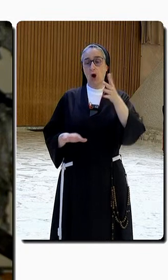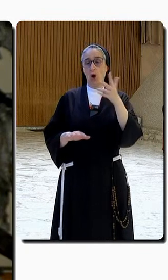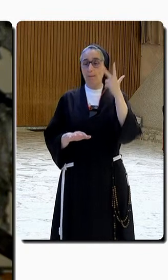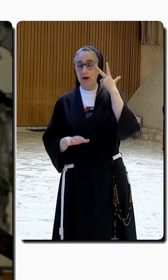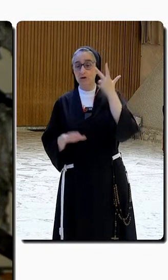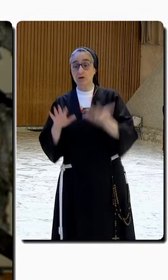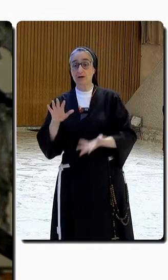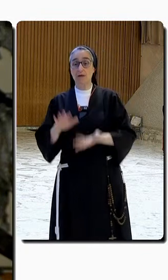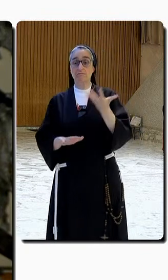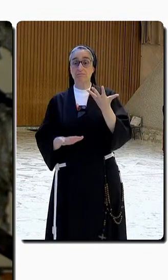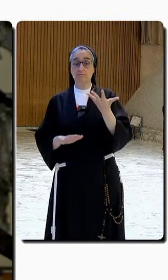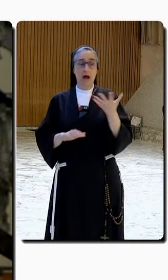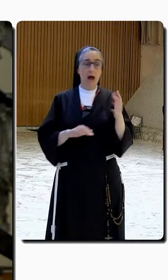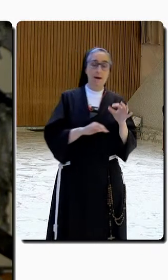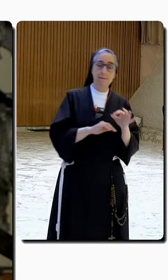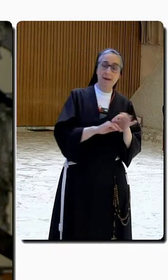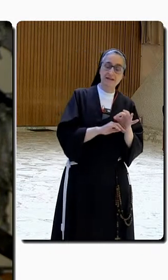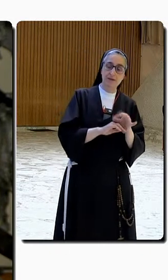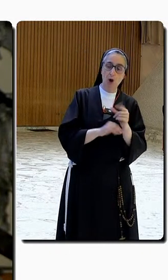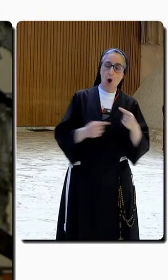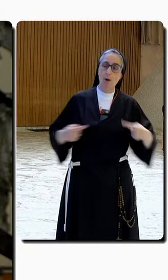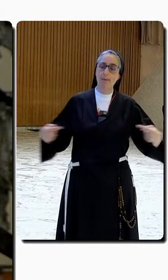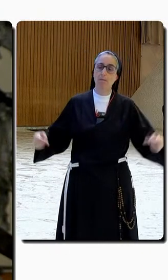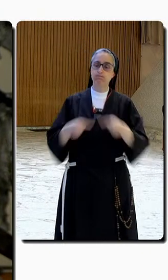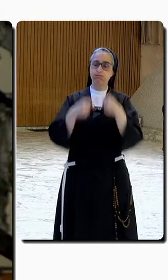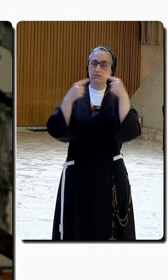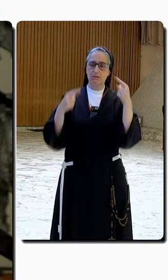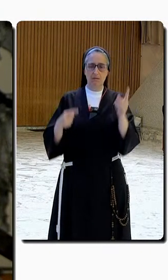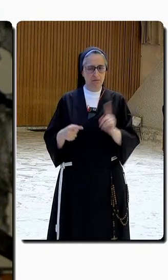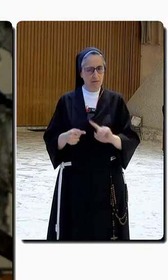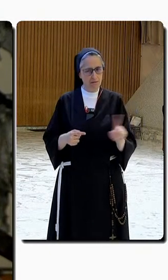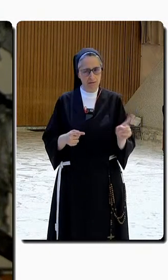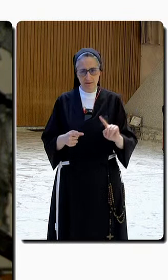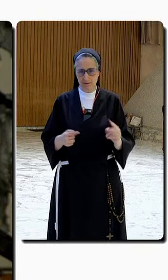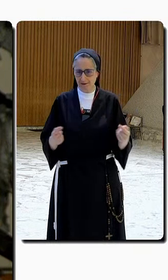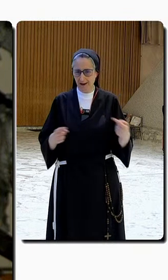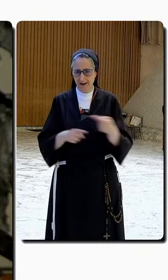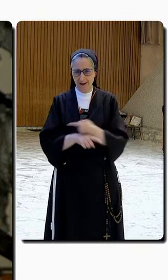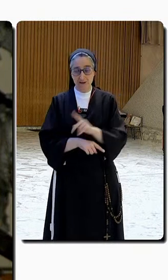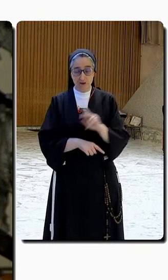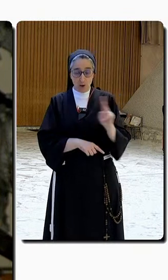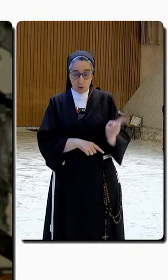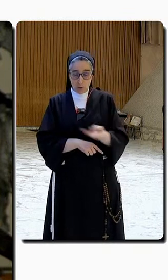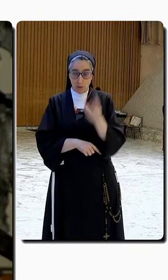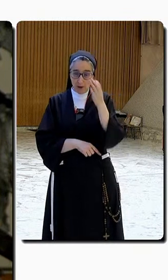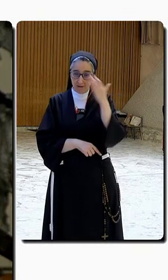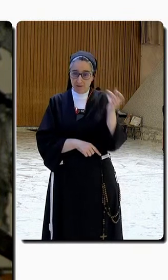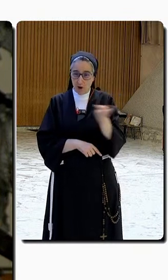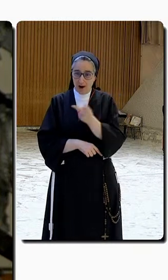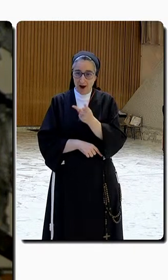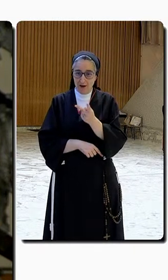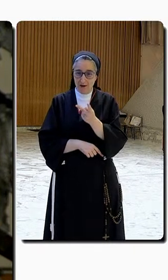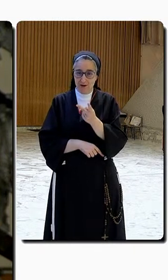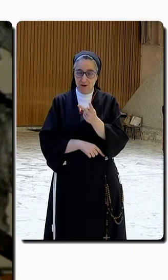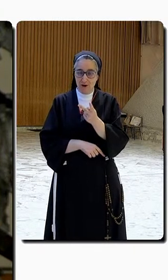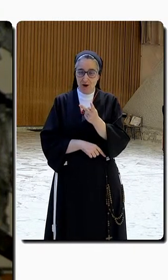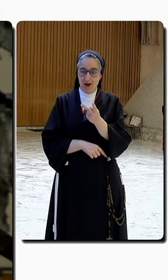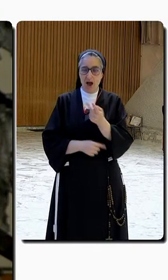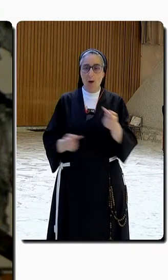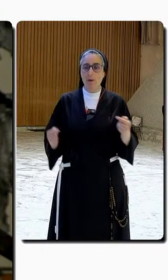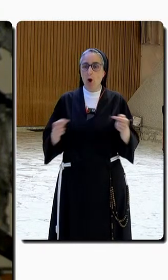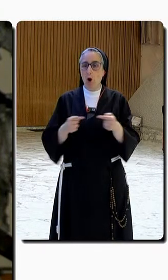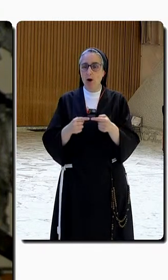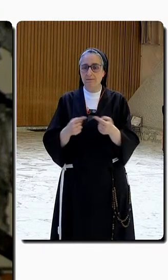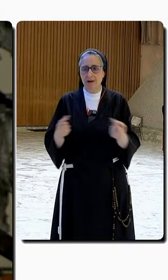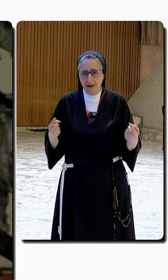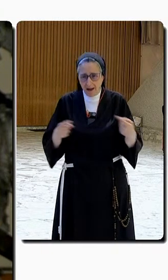contrapposizione al matrimonio e alla vita familiare. Entrambe queste vocazioni non sono in opposizione,